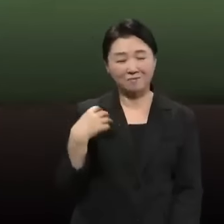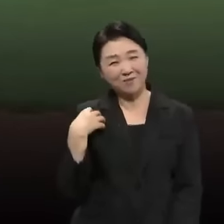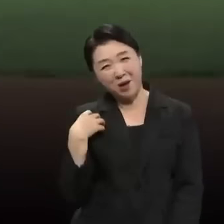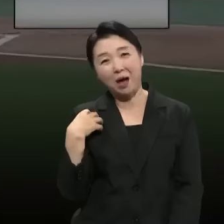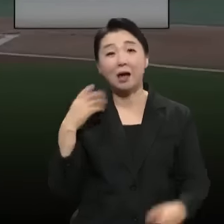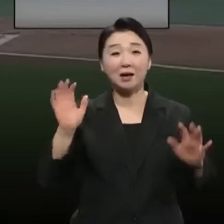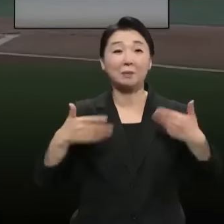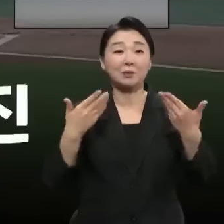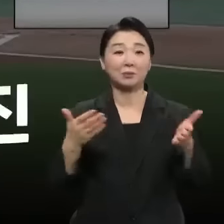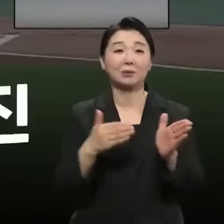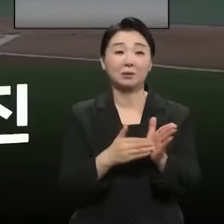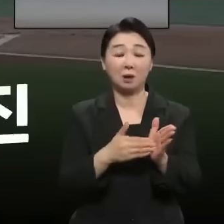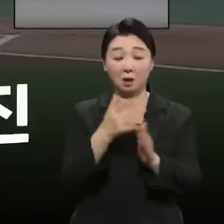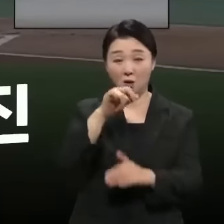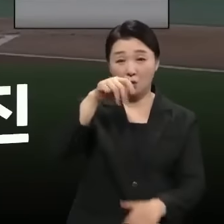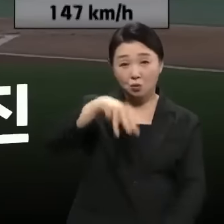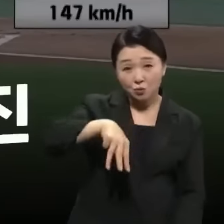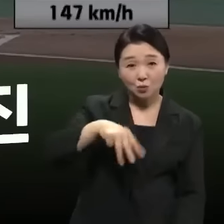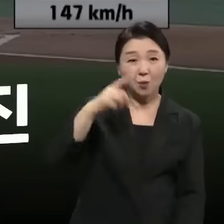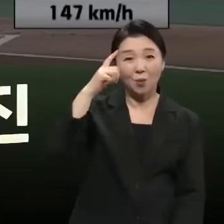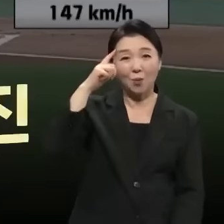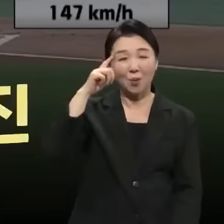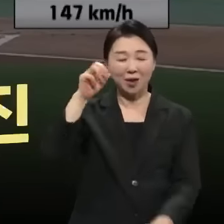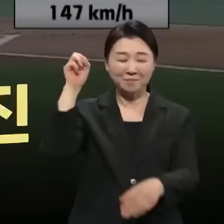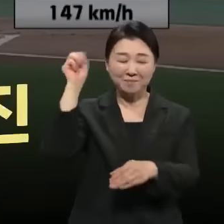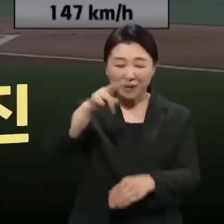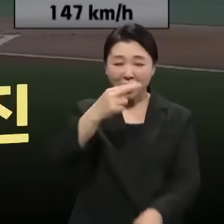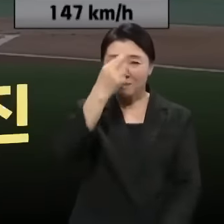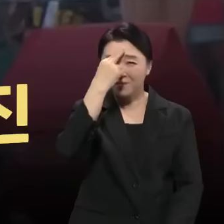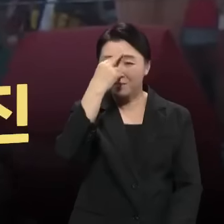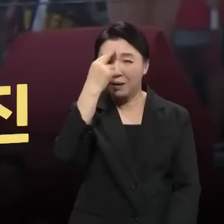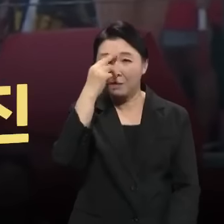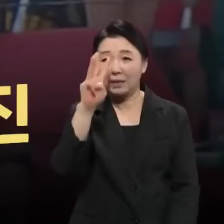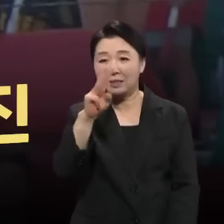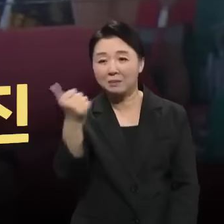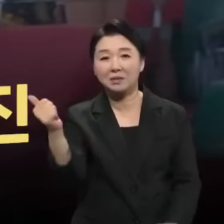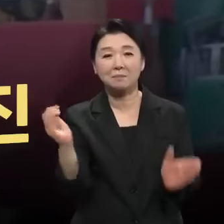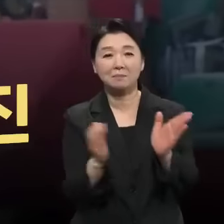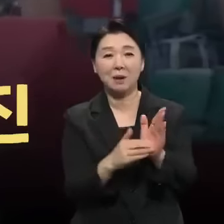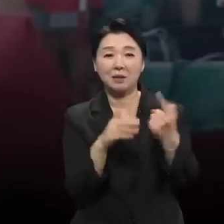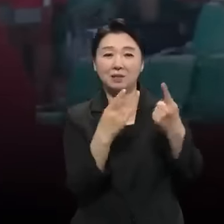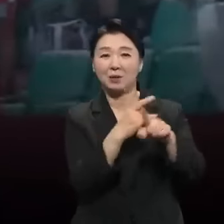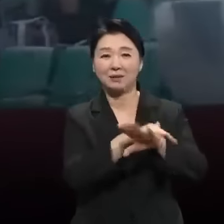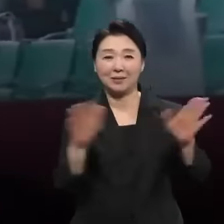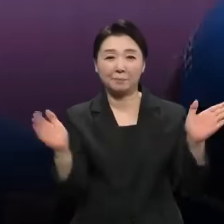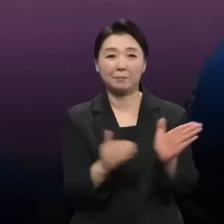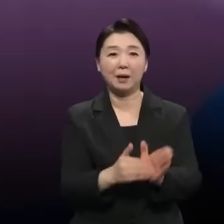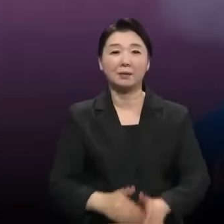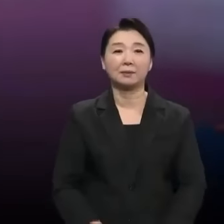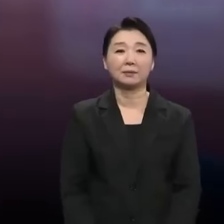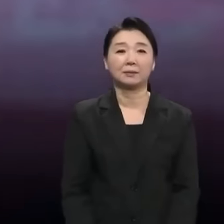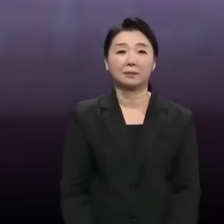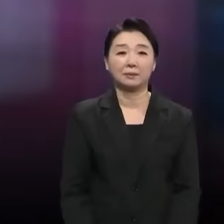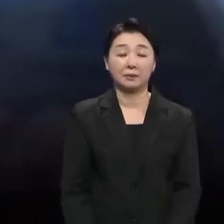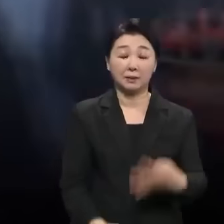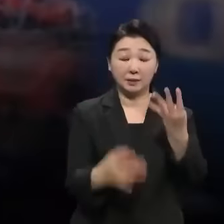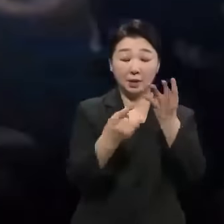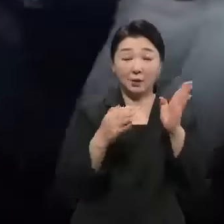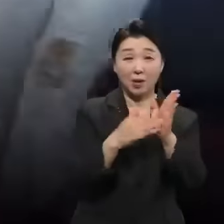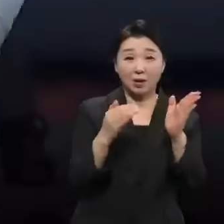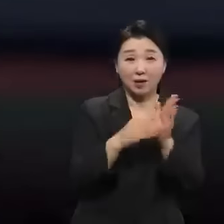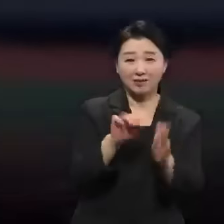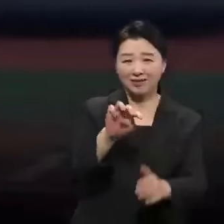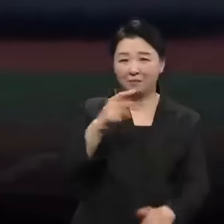만드는데요. 유현진은 최정을 헛스윙 삼진으로 잡고 1회를 깔끔하게 마무리합니다. 4회까지